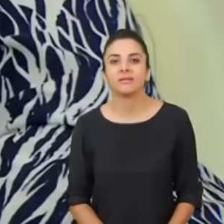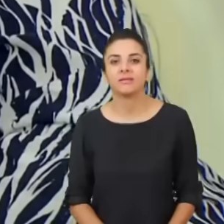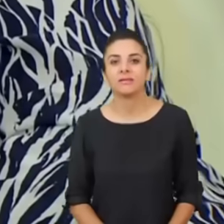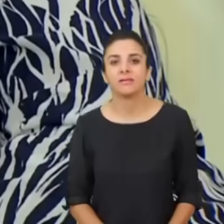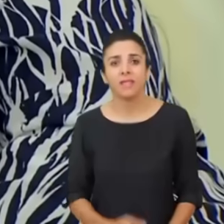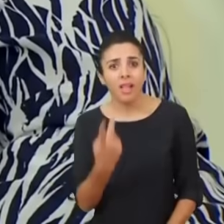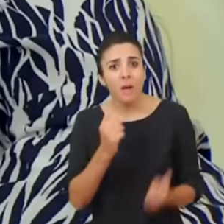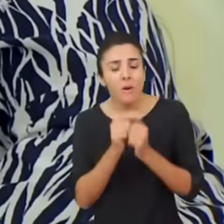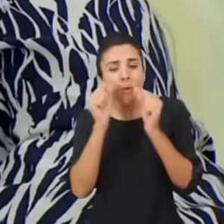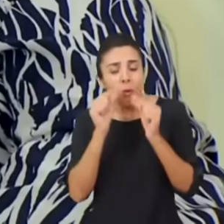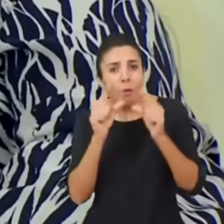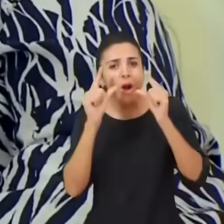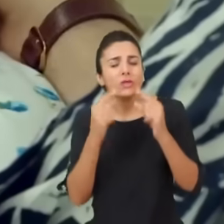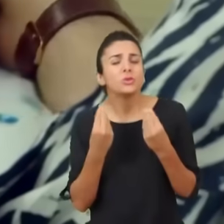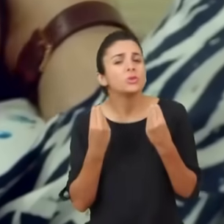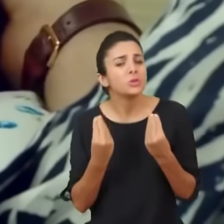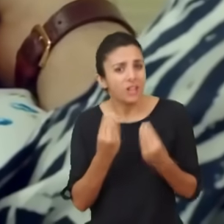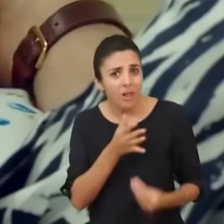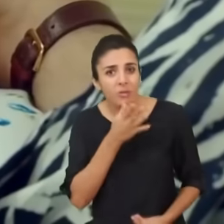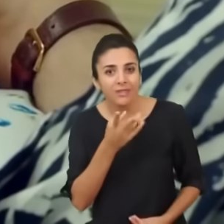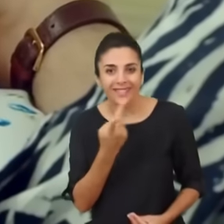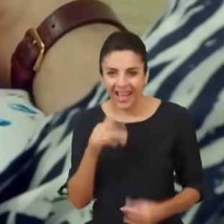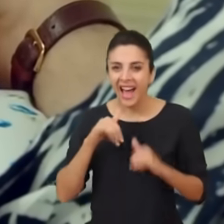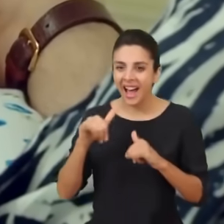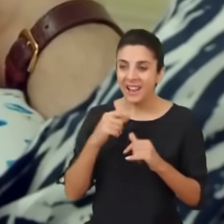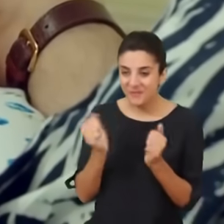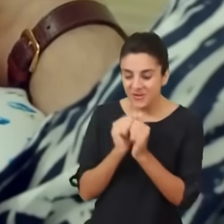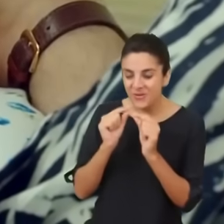Seninle uyanmak ne kadar güzel bir şey biliyor musun? Seninle de.